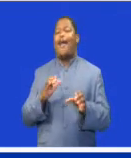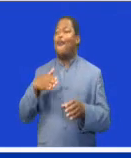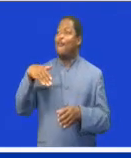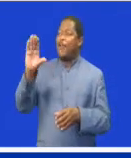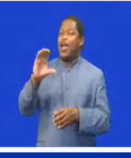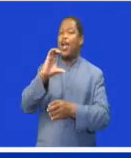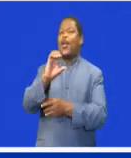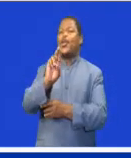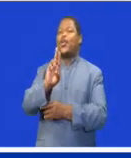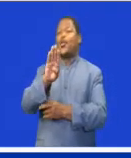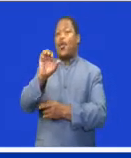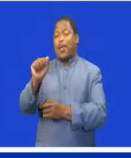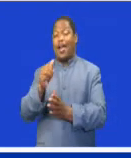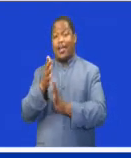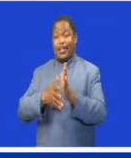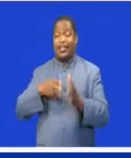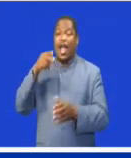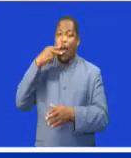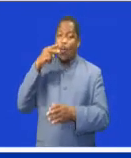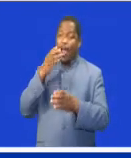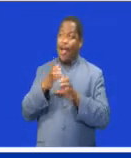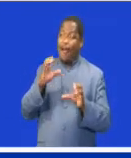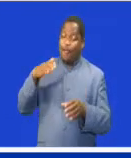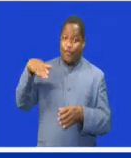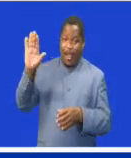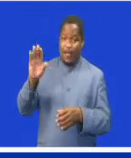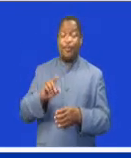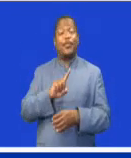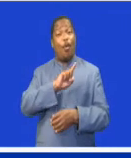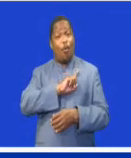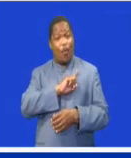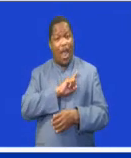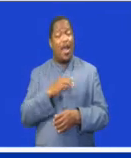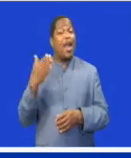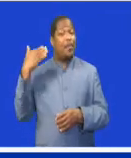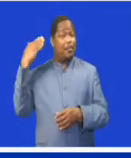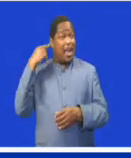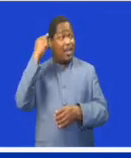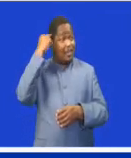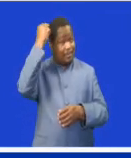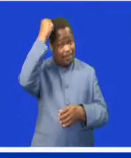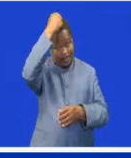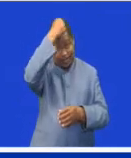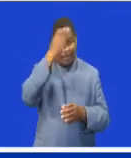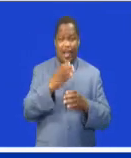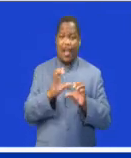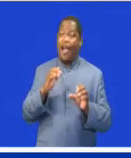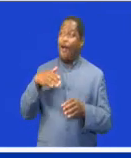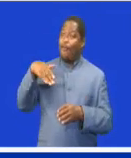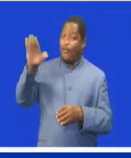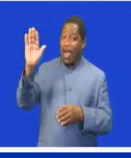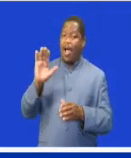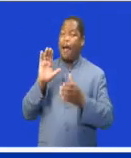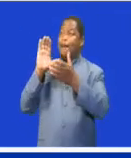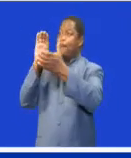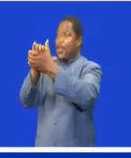ngenxa yemusa nangabo uhlobo lobuhle lobakhiwa ngiso silo semhlaba